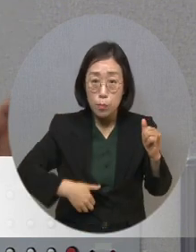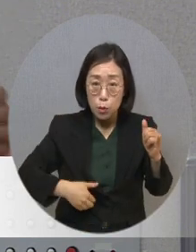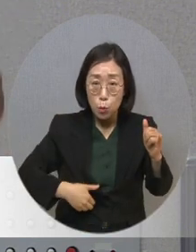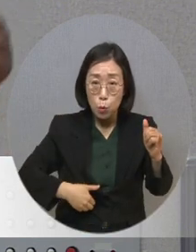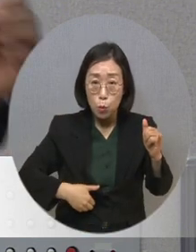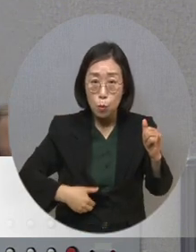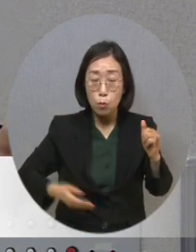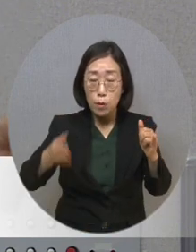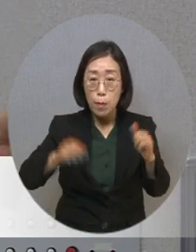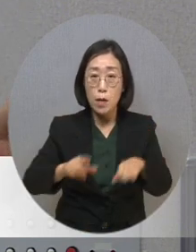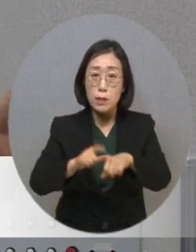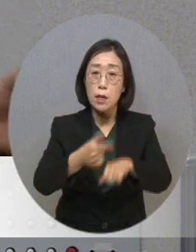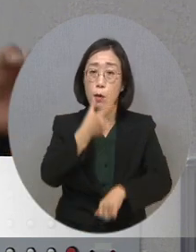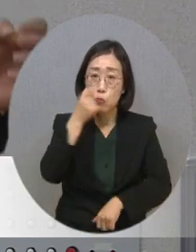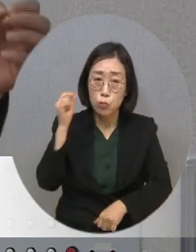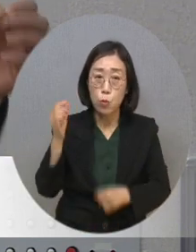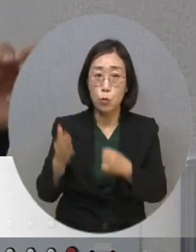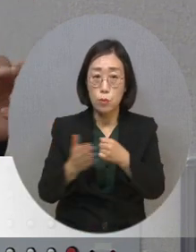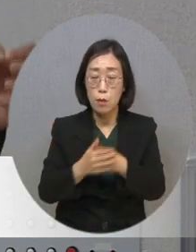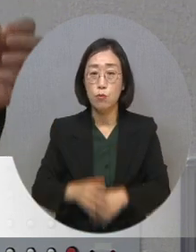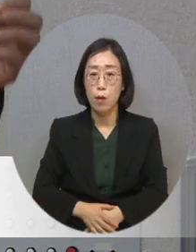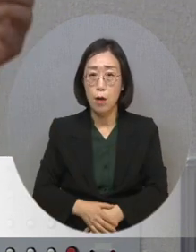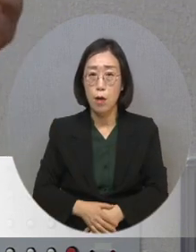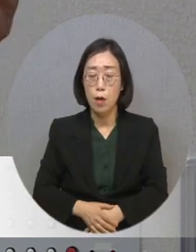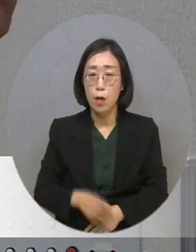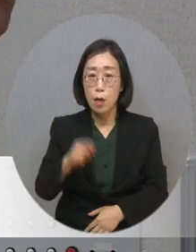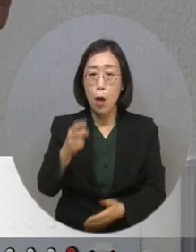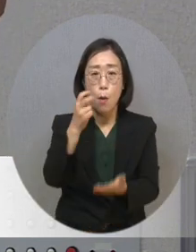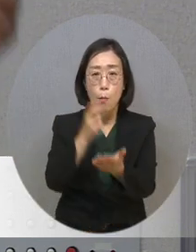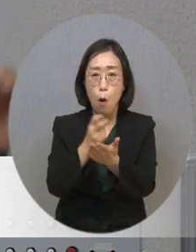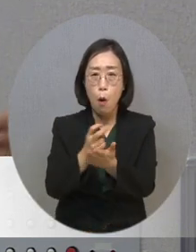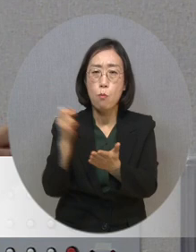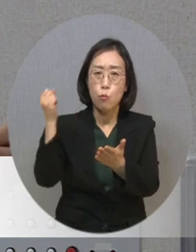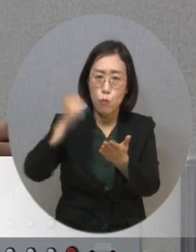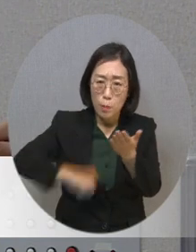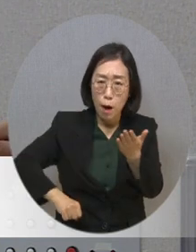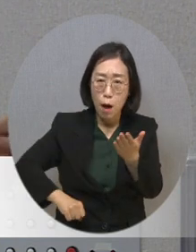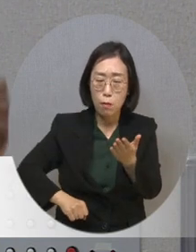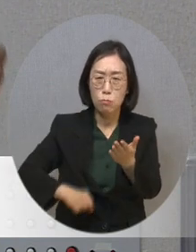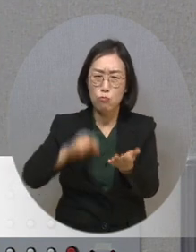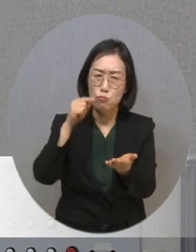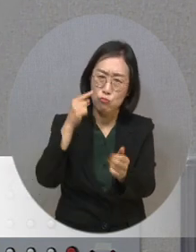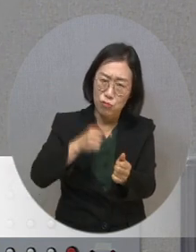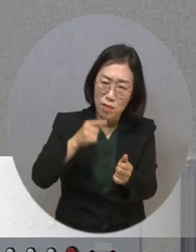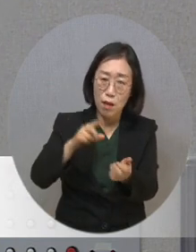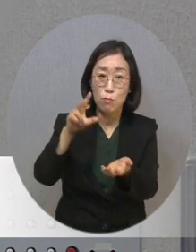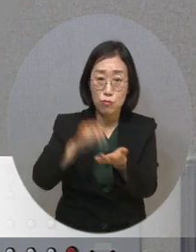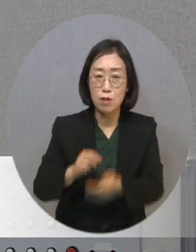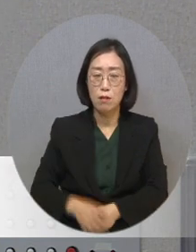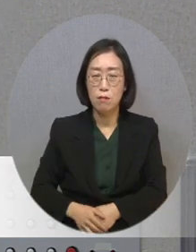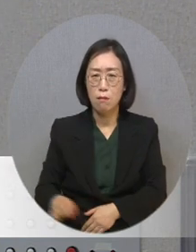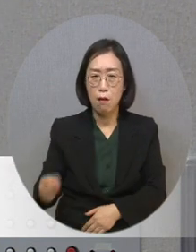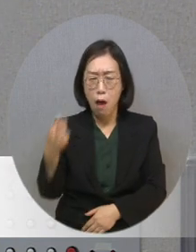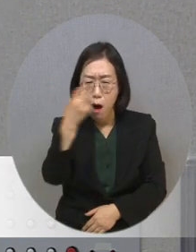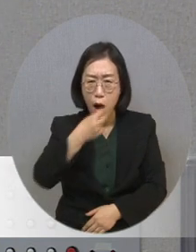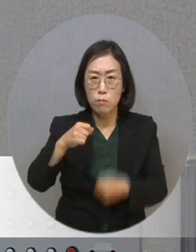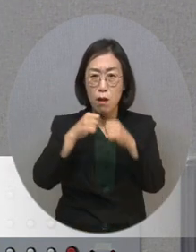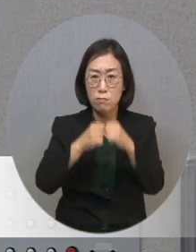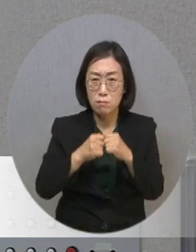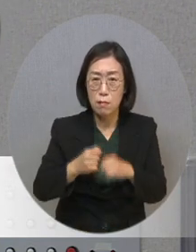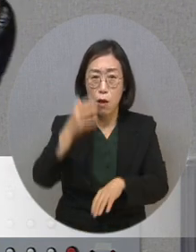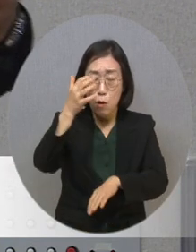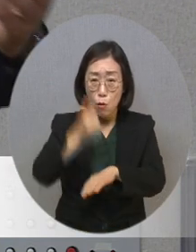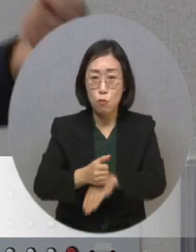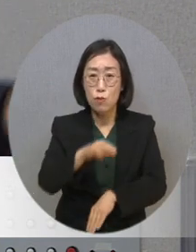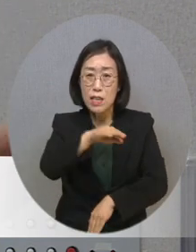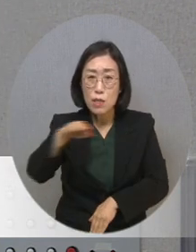두었지만 시간이 부족하다는 것을 인력배치 기준 위반으로 몰아세워 가지고 우리는 그 감산 때문에 그